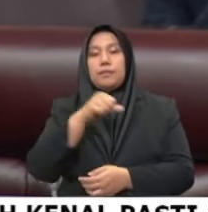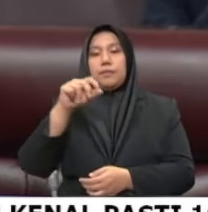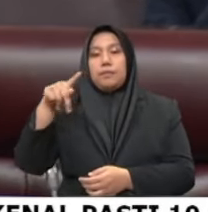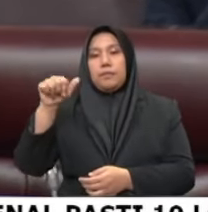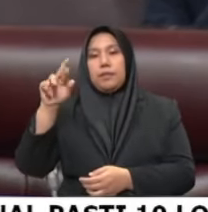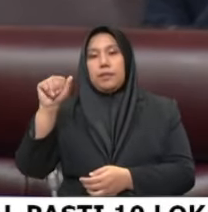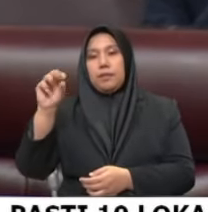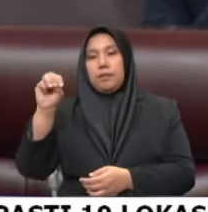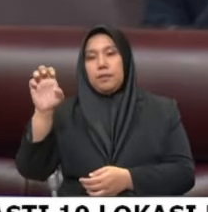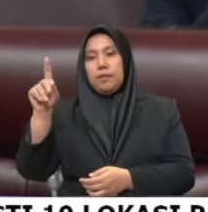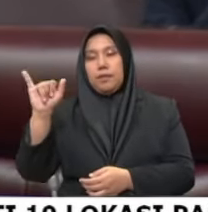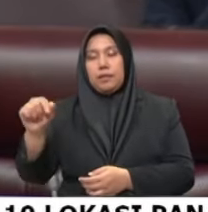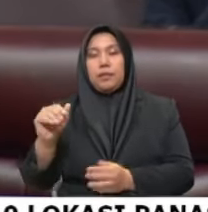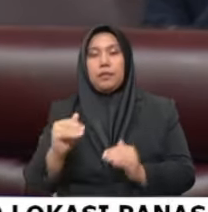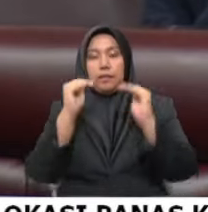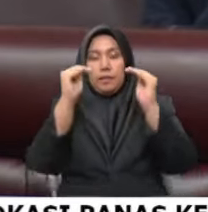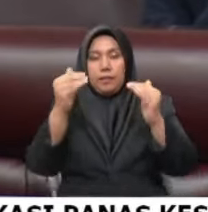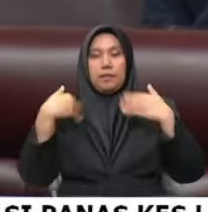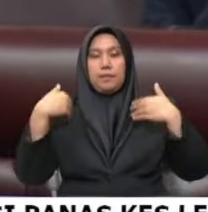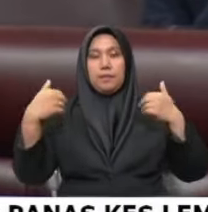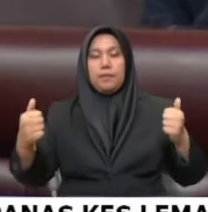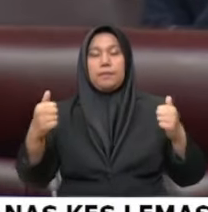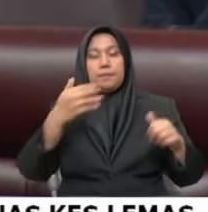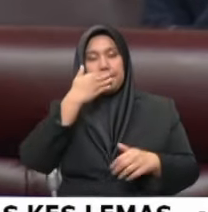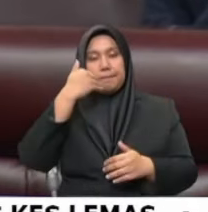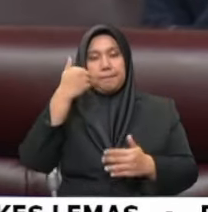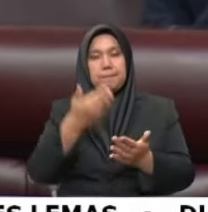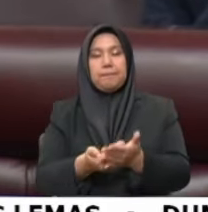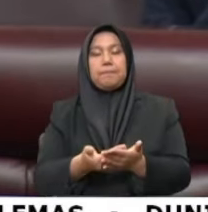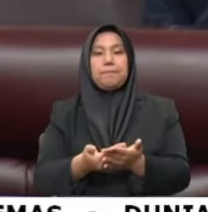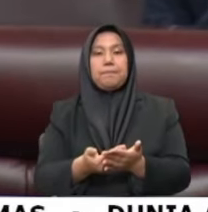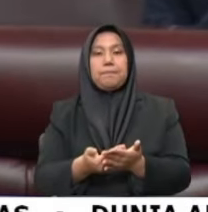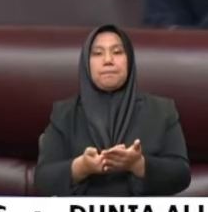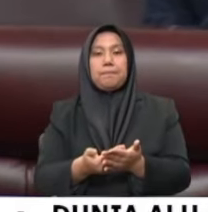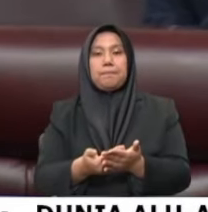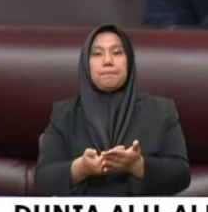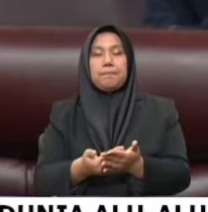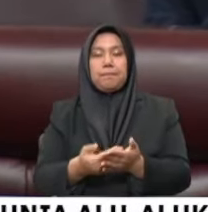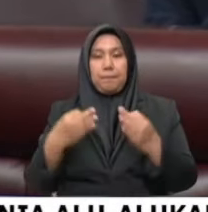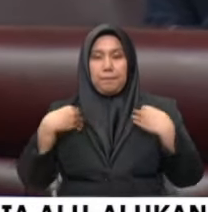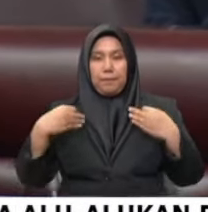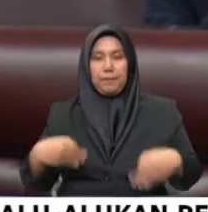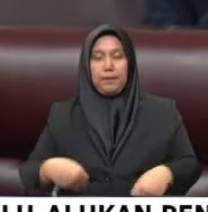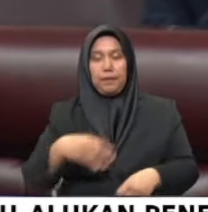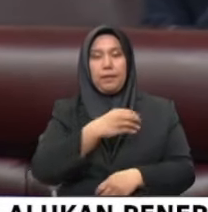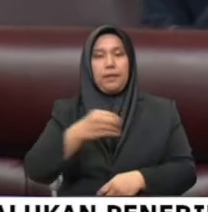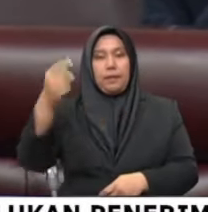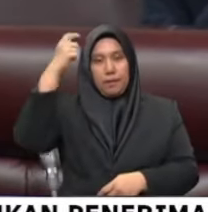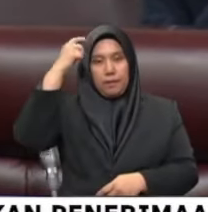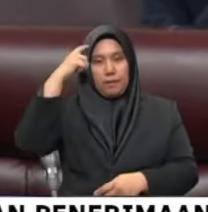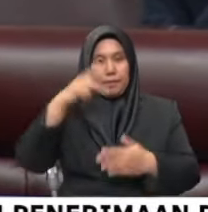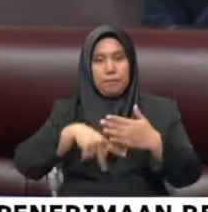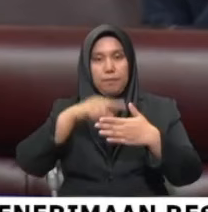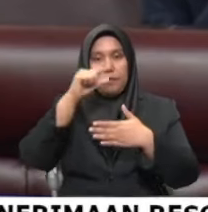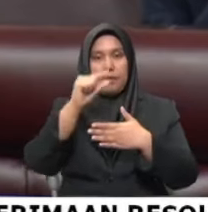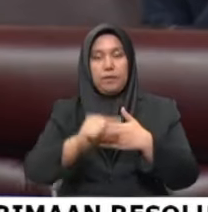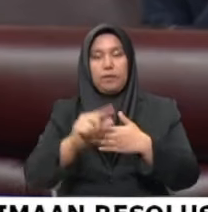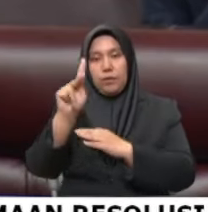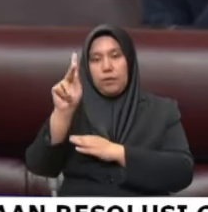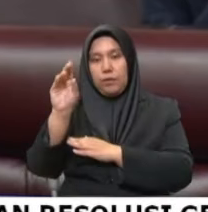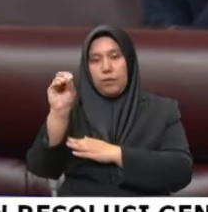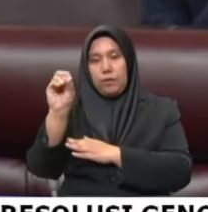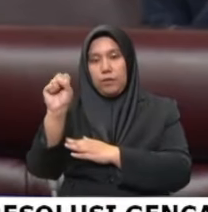tahap kesihatan setiap petugas kesihatan adalah baik, sama ada dari aspek fizikal dan mental melalui program Cospen